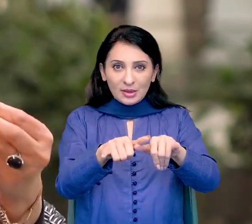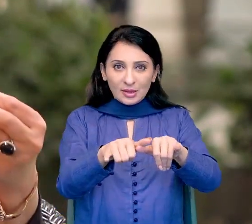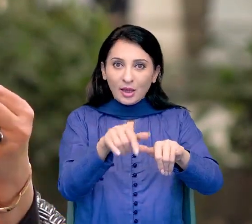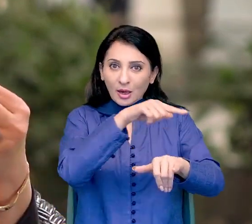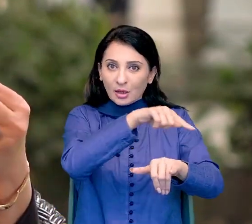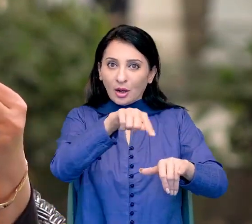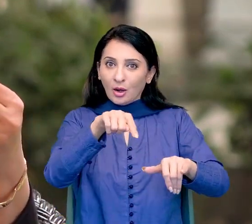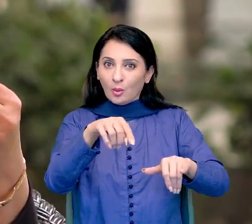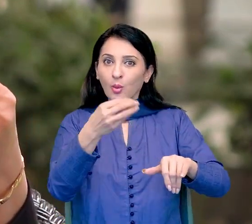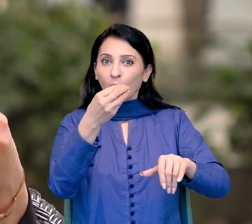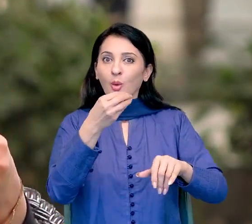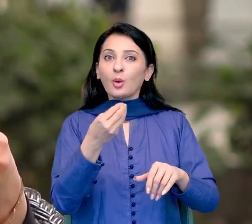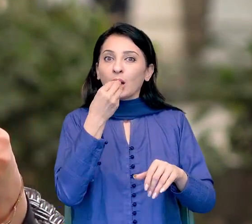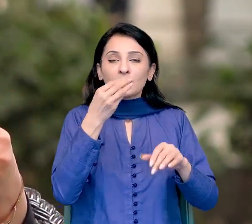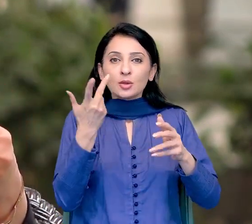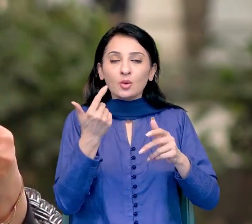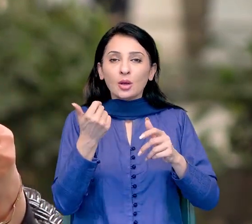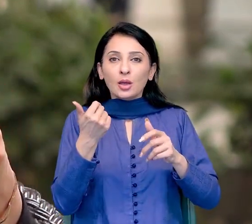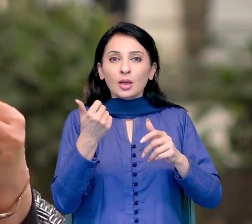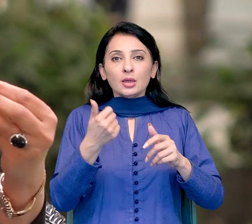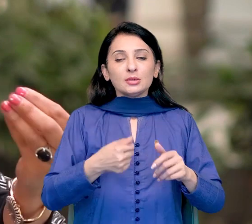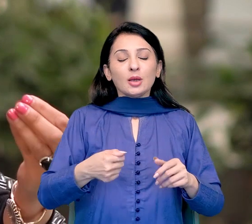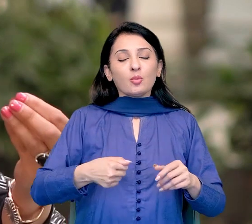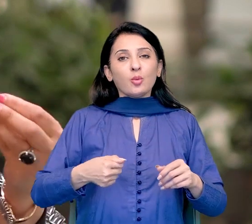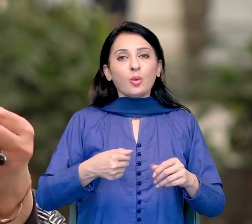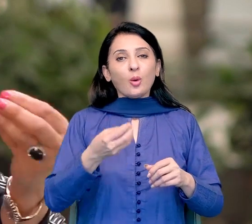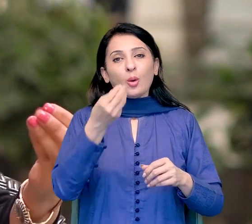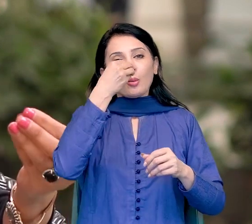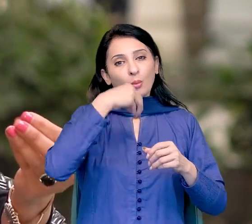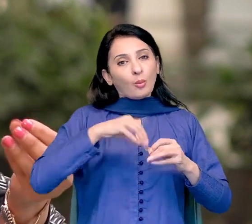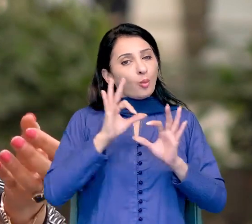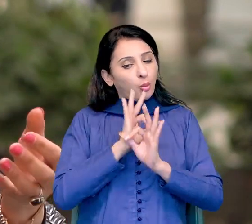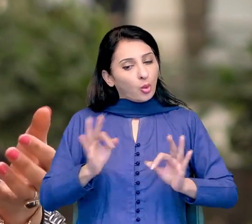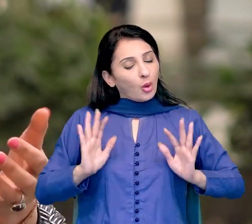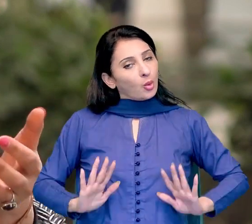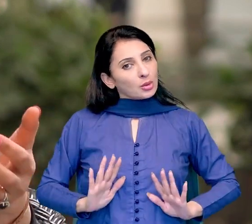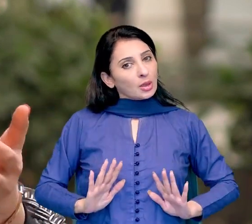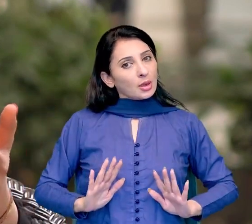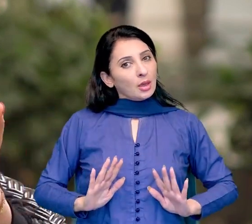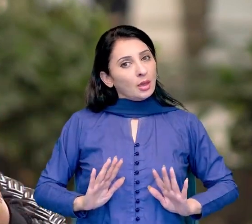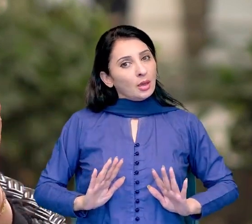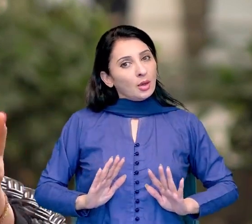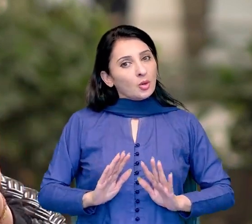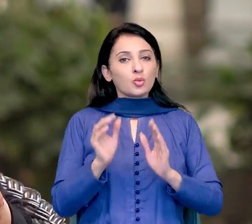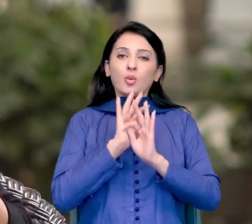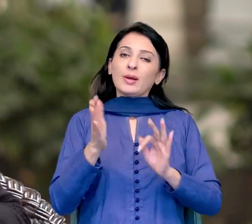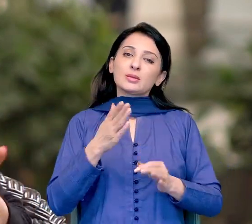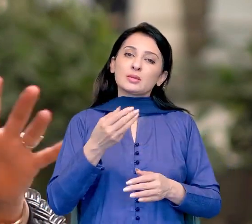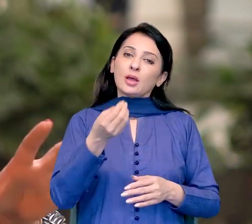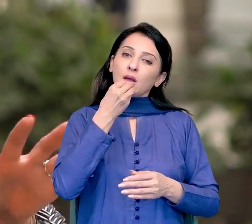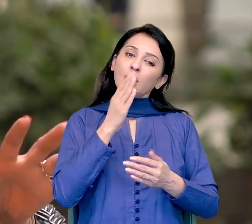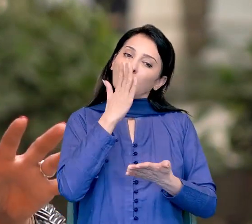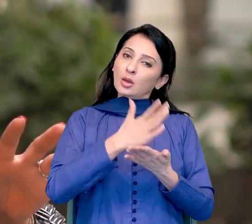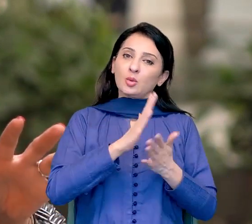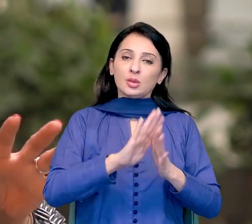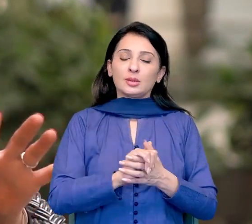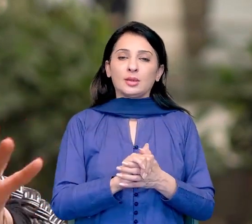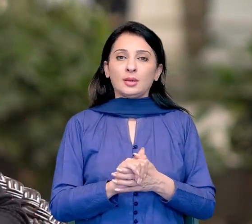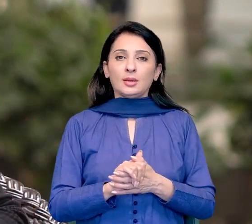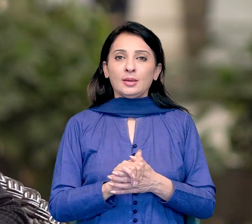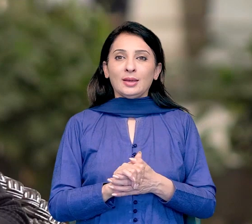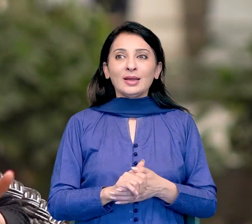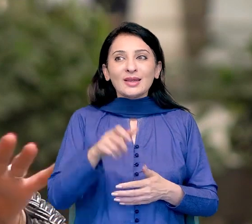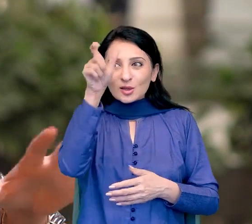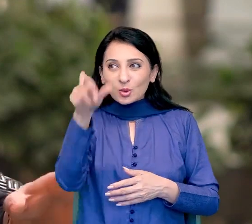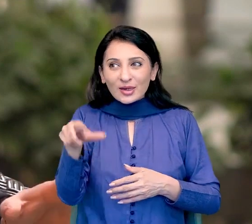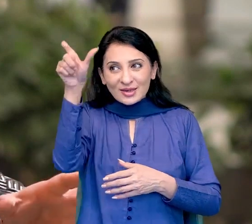they eat till their bodies need it. جب ان کا پیٹ بھر جاتا ہے وہ رک جاتے ہیں. Human beings are more complex. We